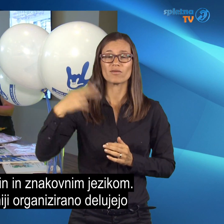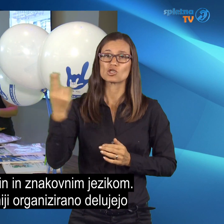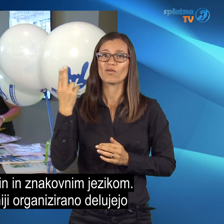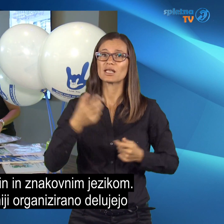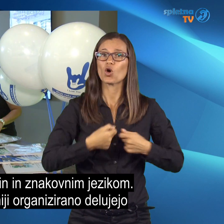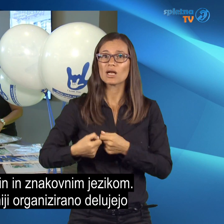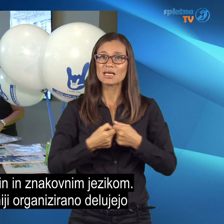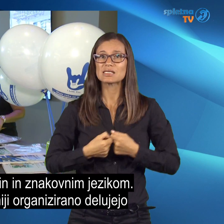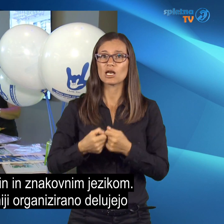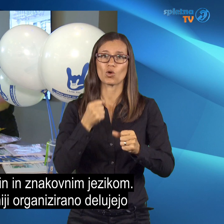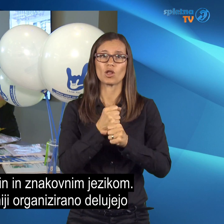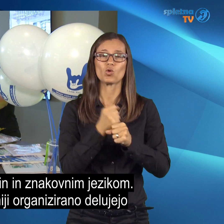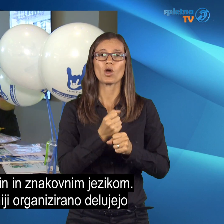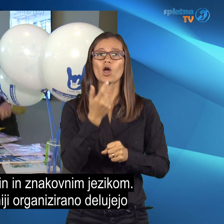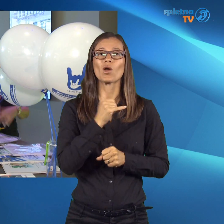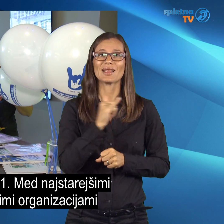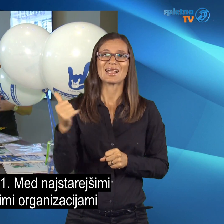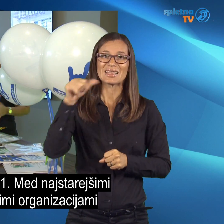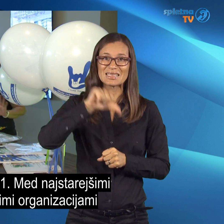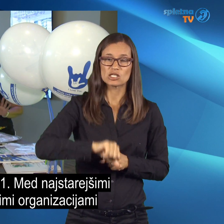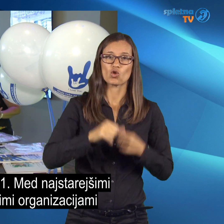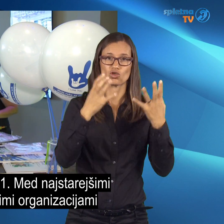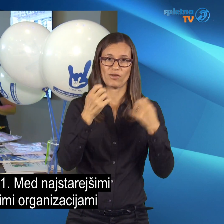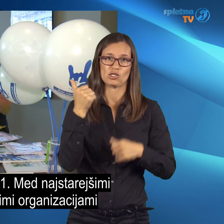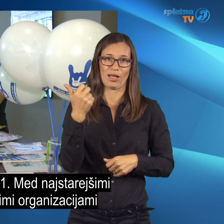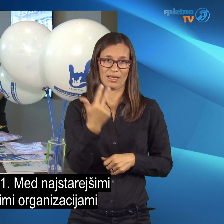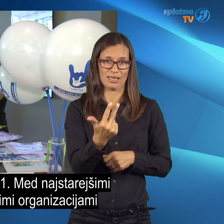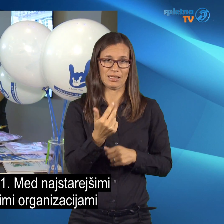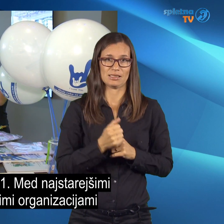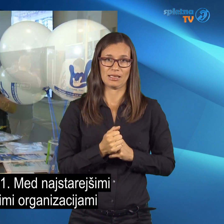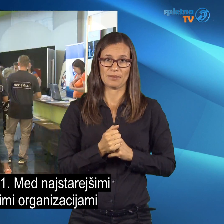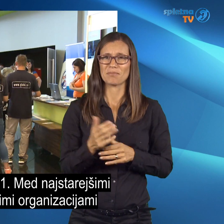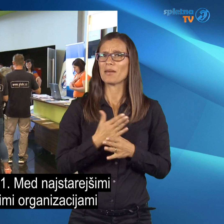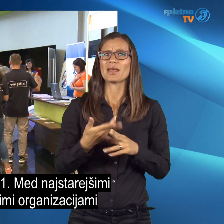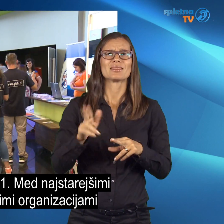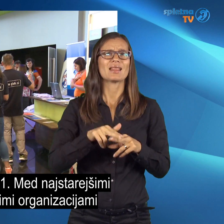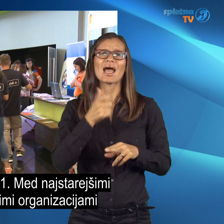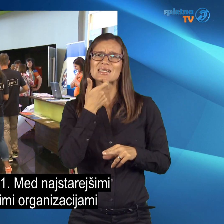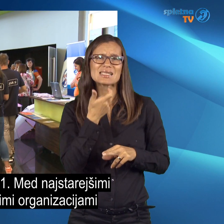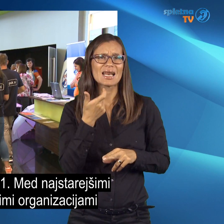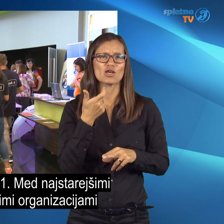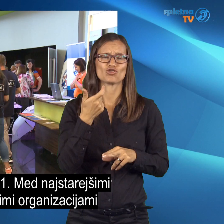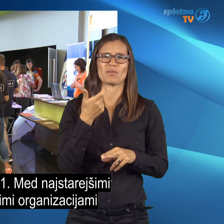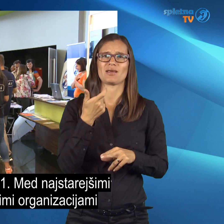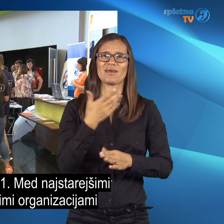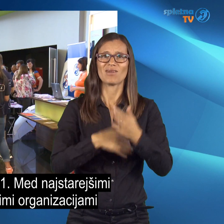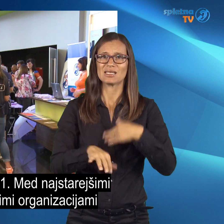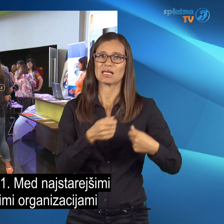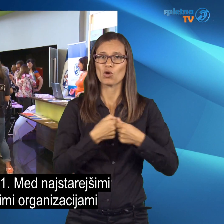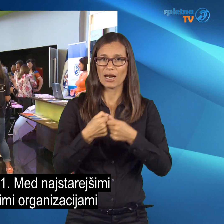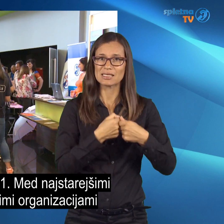Gluhi v Sloveniji organizirano delujejo od leta 1931. Med najstarejšimi